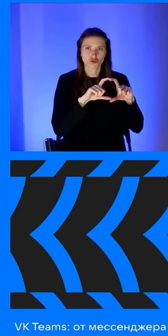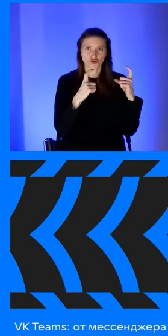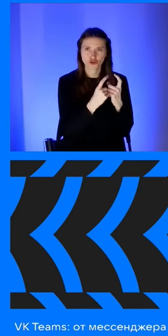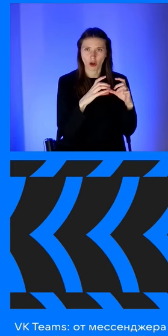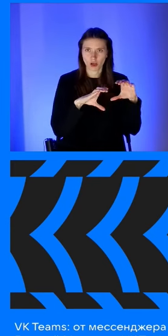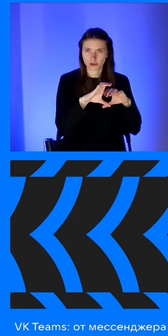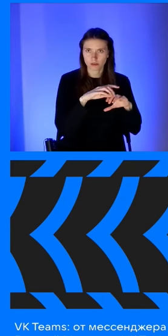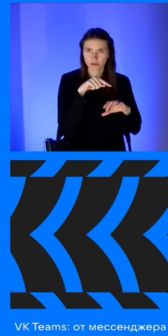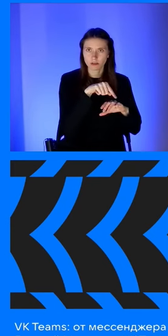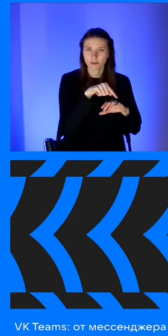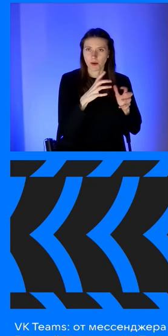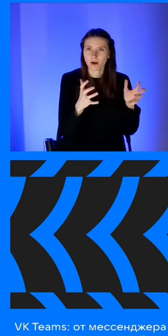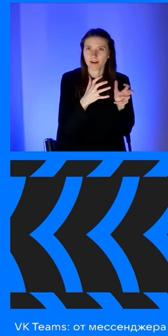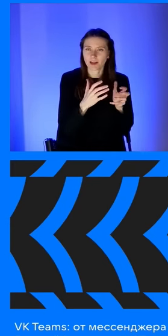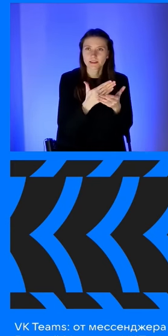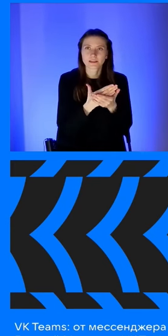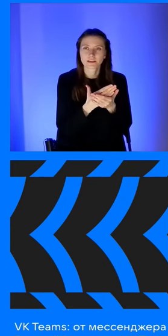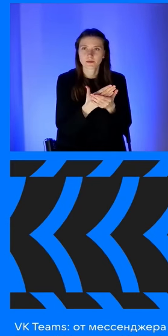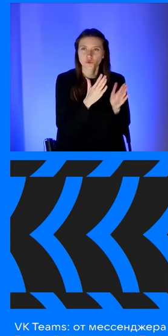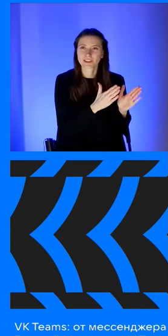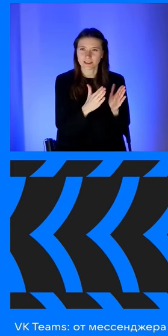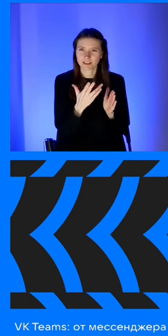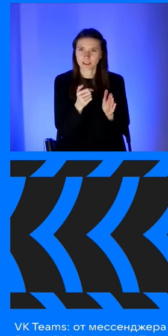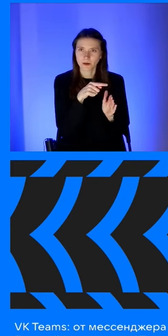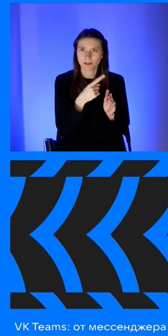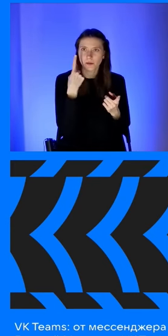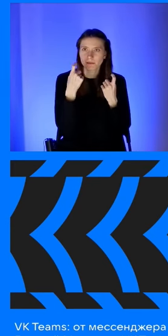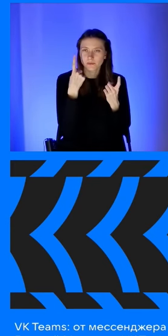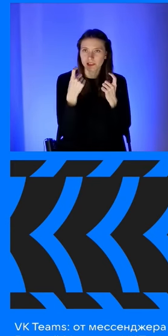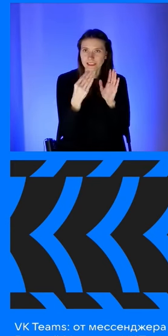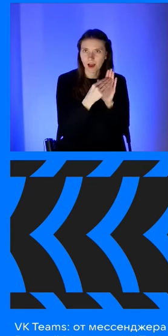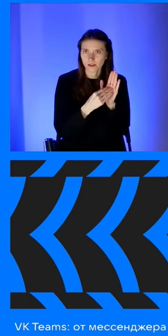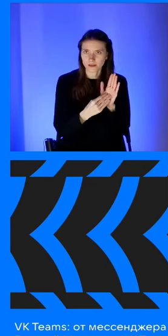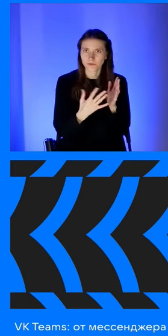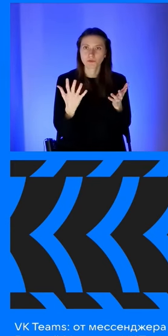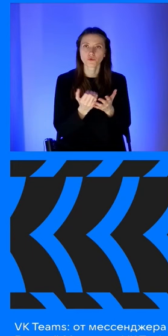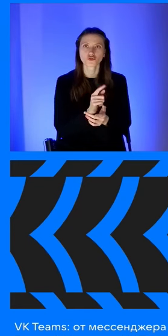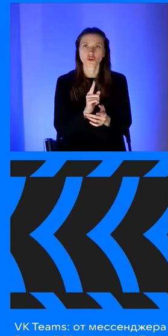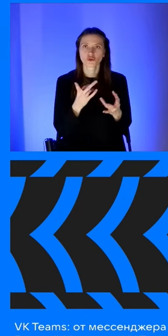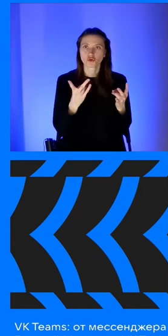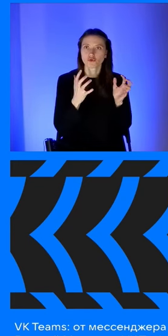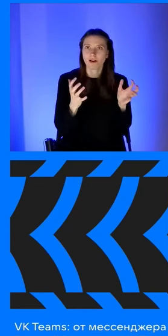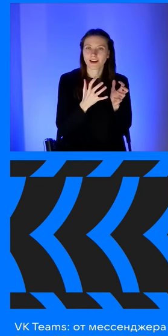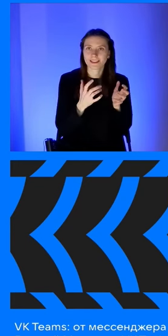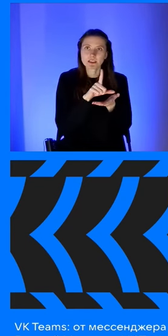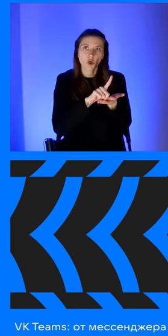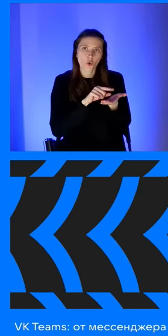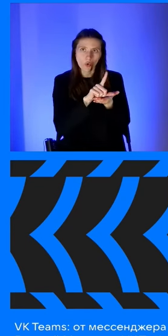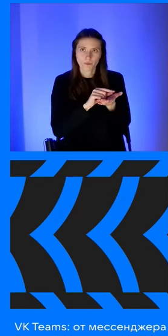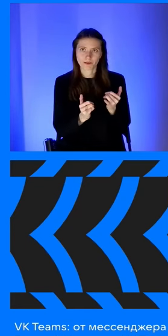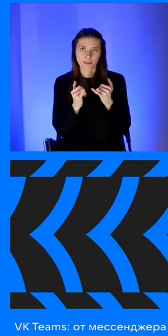ну, не самого сервиса, который все ячейка, системы. А вот системы, да. Угу. Вот. И получается, надо хранить реплики на такие ячейки. Угу.